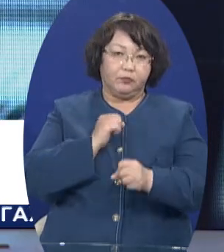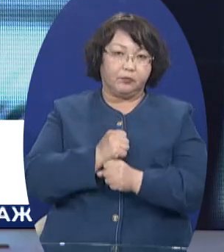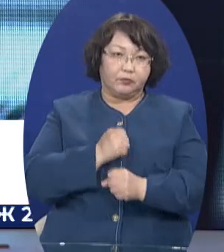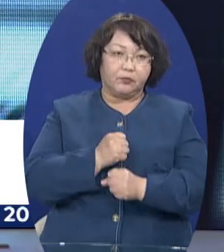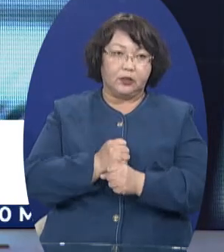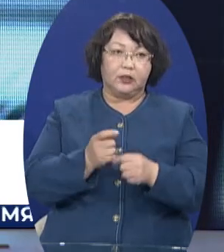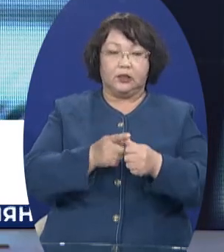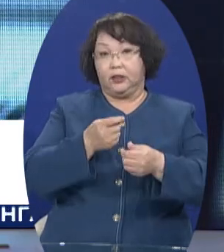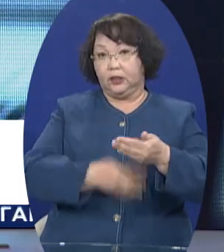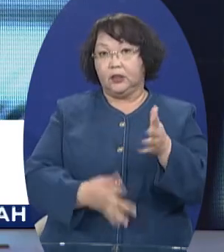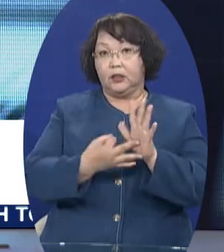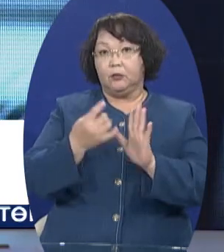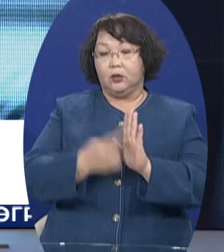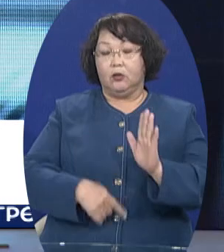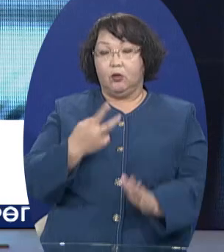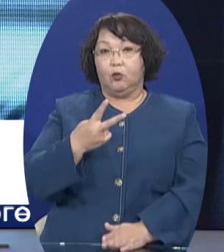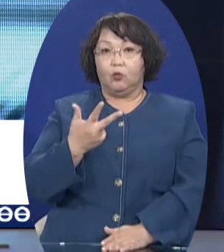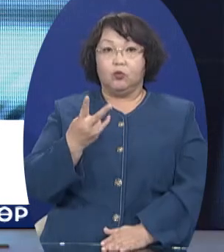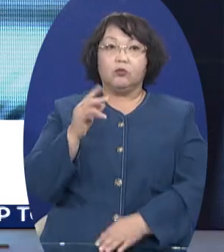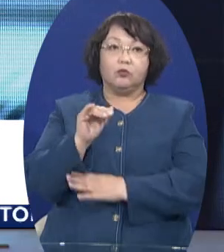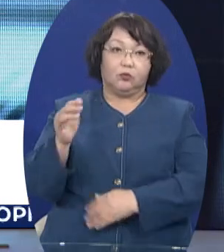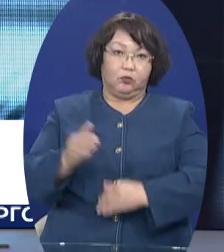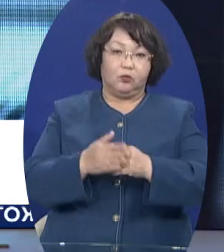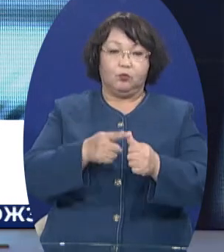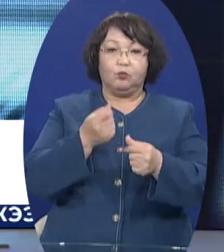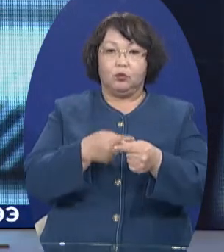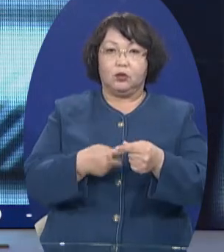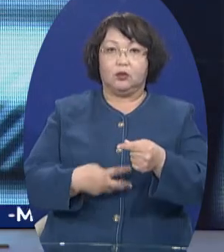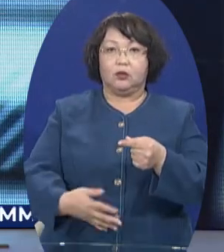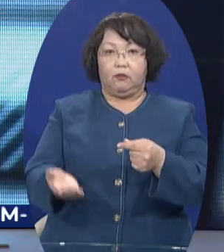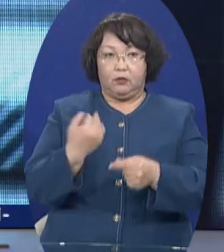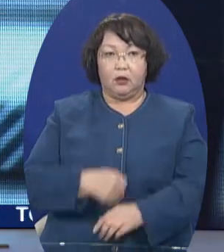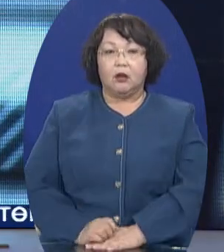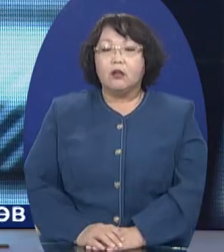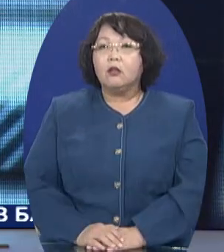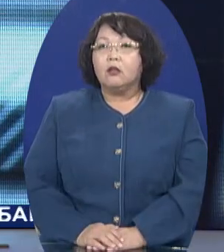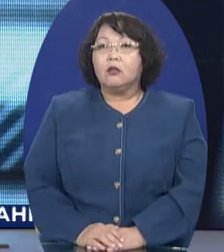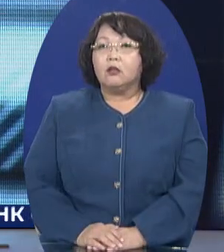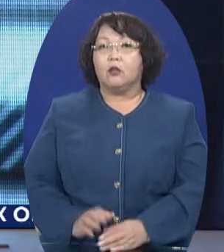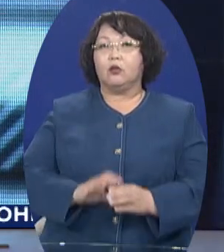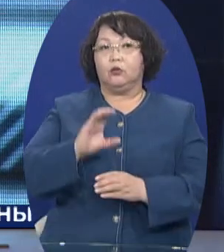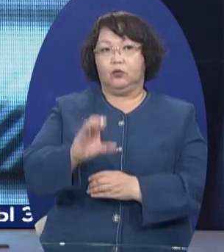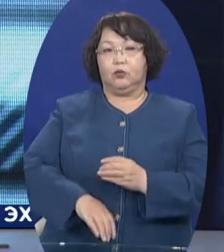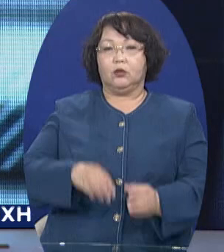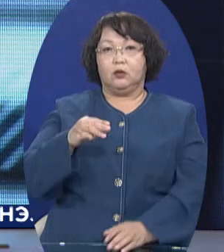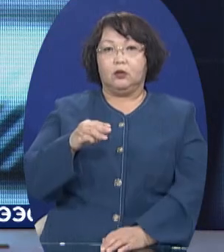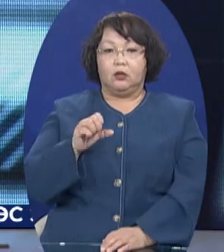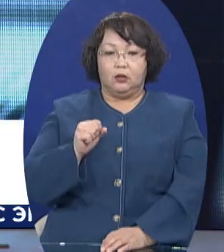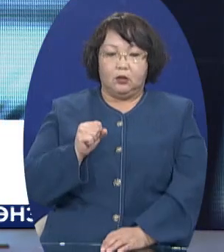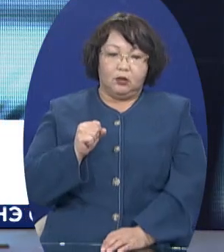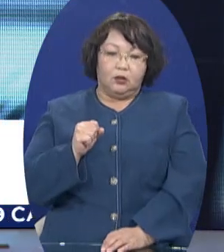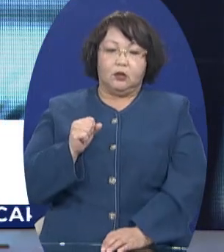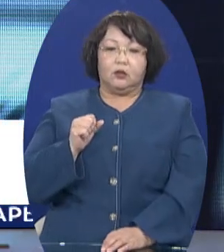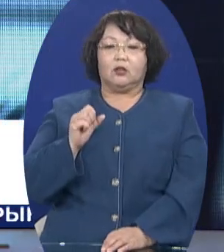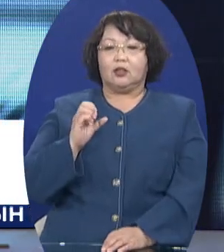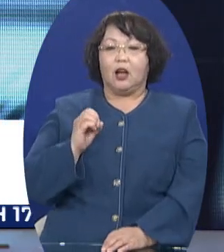нэрсийн жагсаалтыг 8-р сарын 23-ны өдрийг хүртэл бүртгэнэ. Олон улсын тайквондогийн дэлхийн авраг шалгуулах тэмцээн